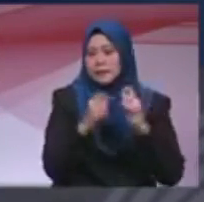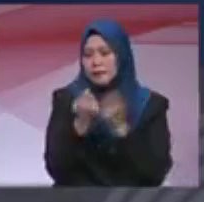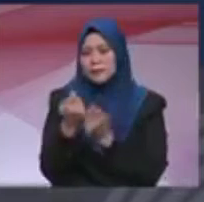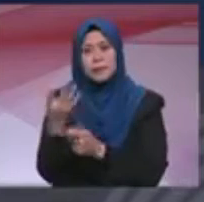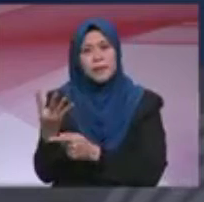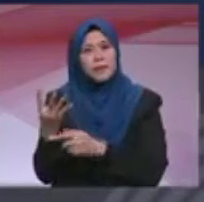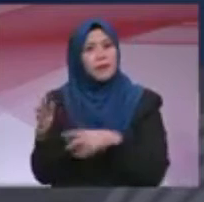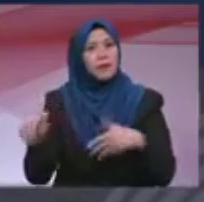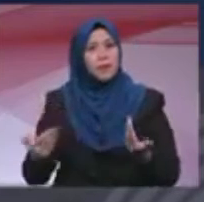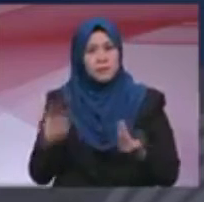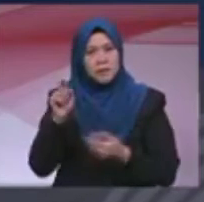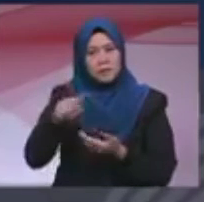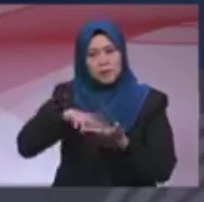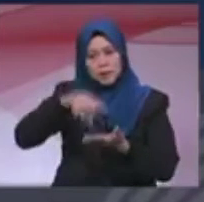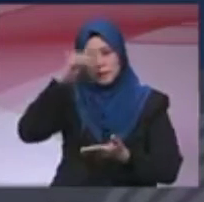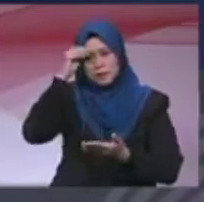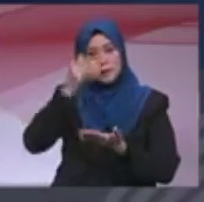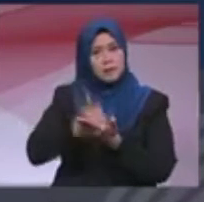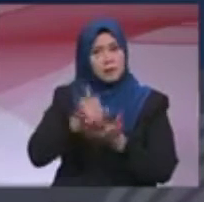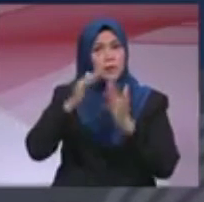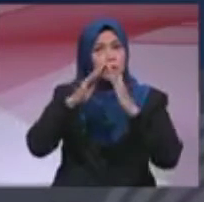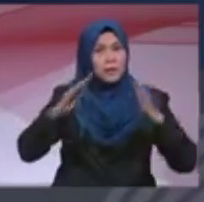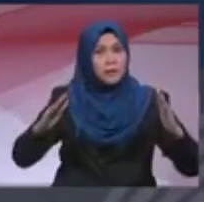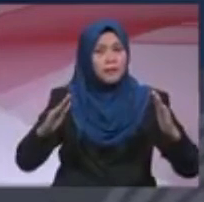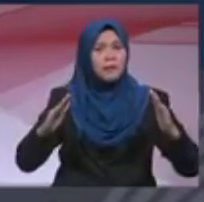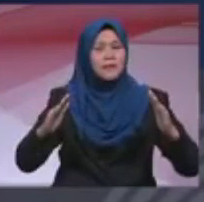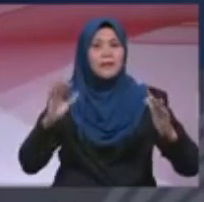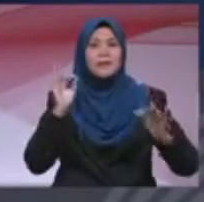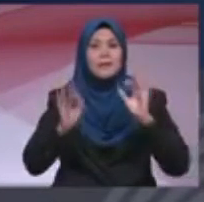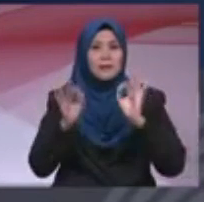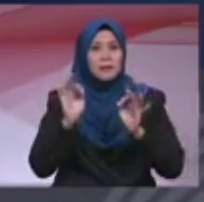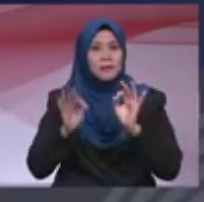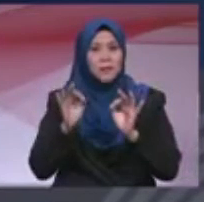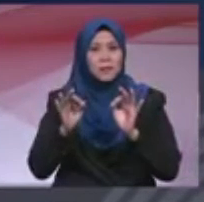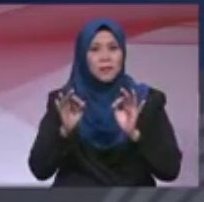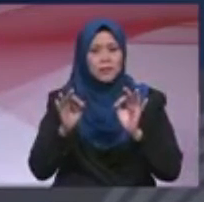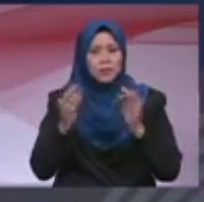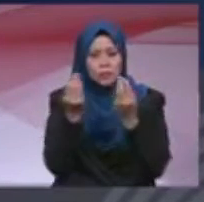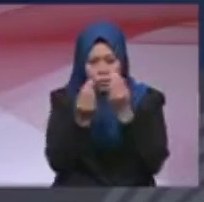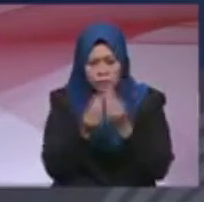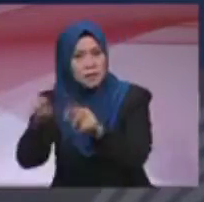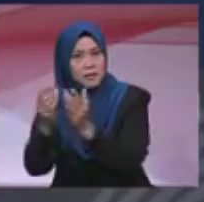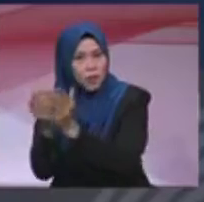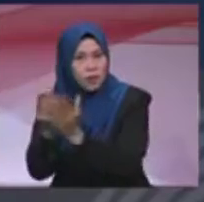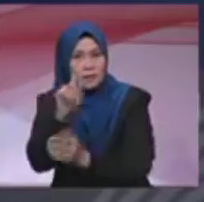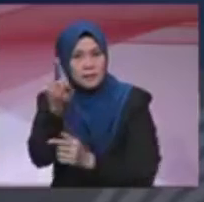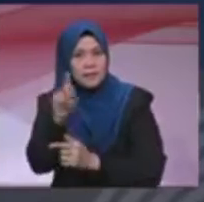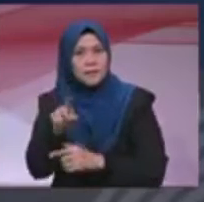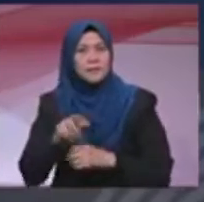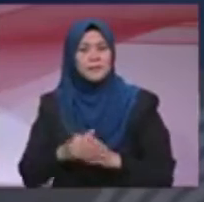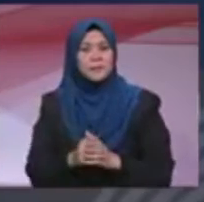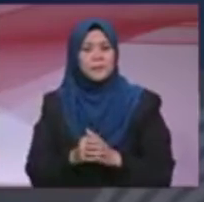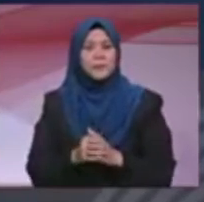mereka terpaksa belajar di rumah. Ya. Betul, adakah kalau PKP, negeri PKP? Okey, buat masa ini kita